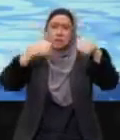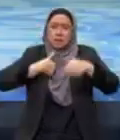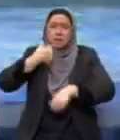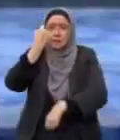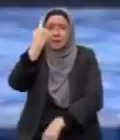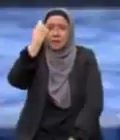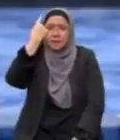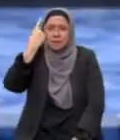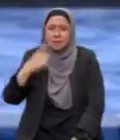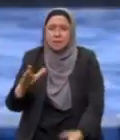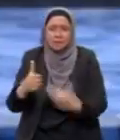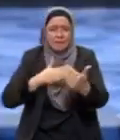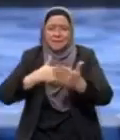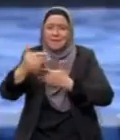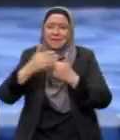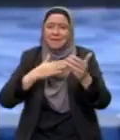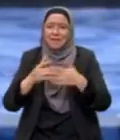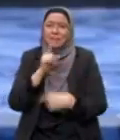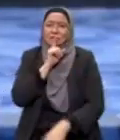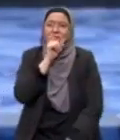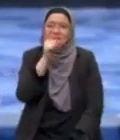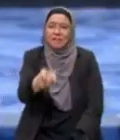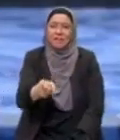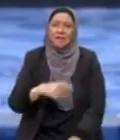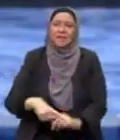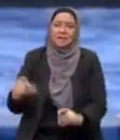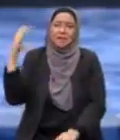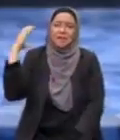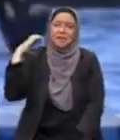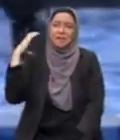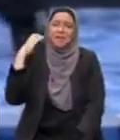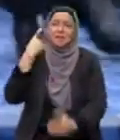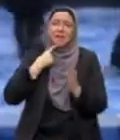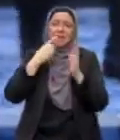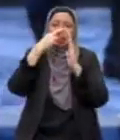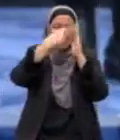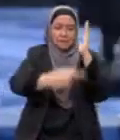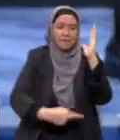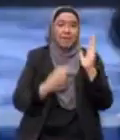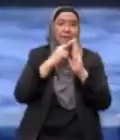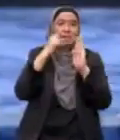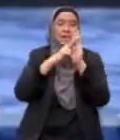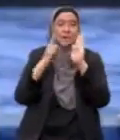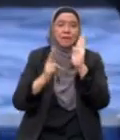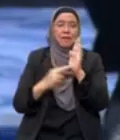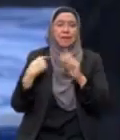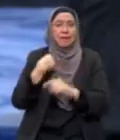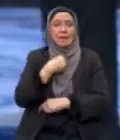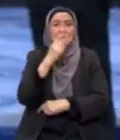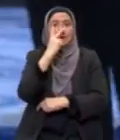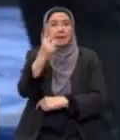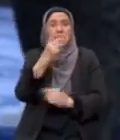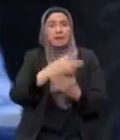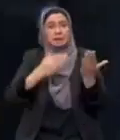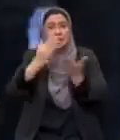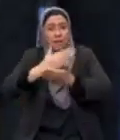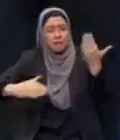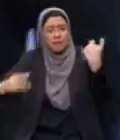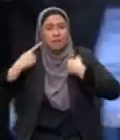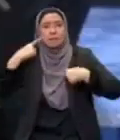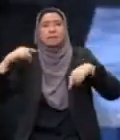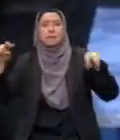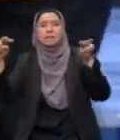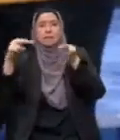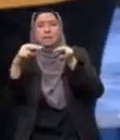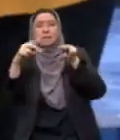di-pertua antara peranan yang dimainkan oleh bahagian undang-undang ialah kita melihat daripada aspek undang-undang dan sudah tentu peranan yang dimainkan